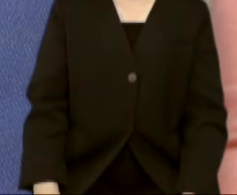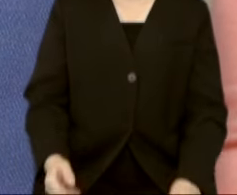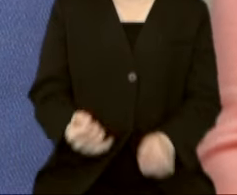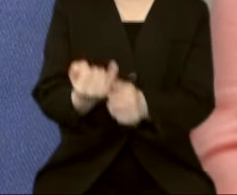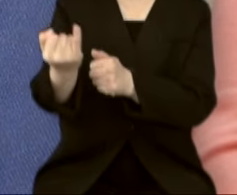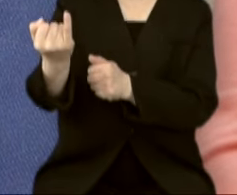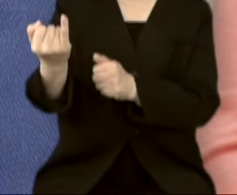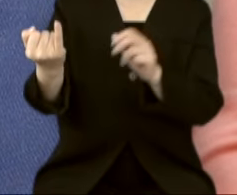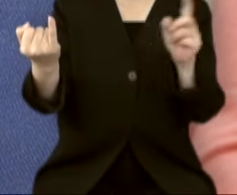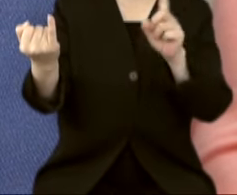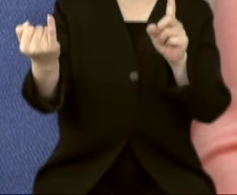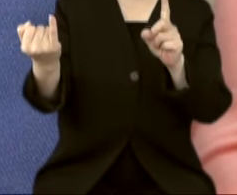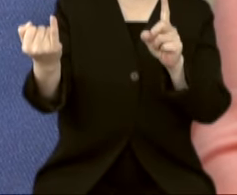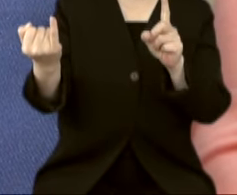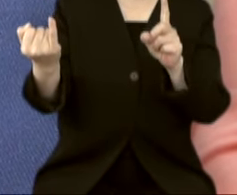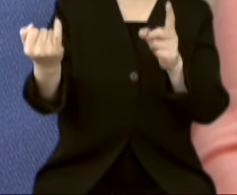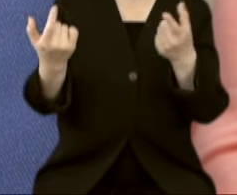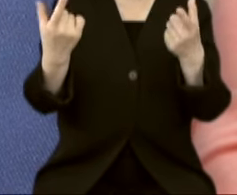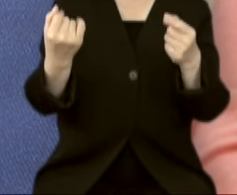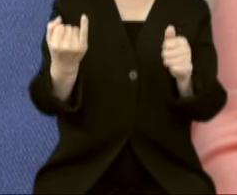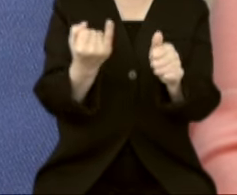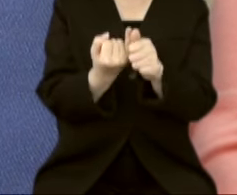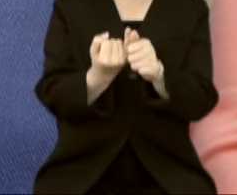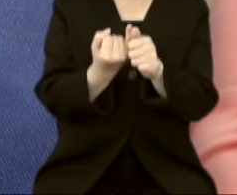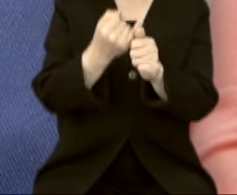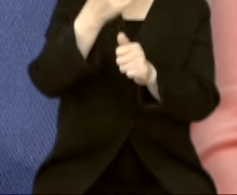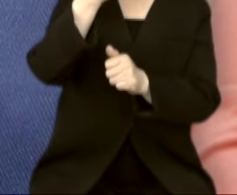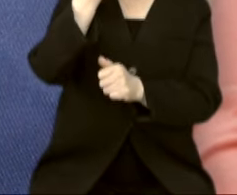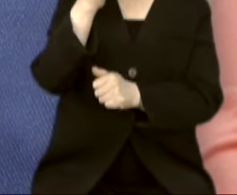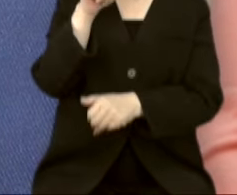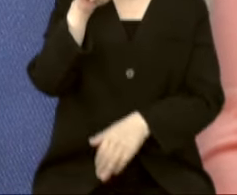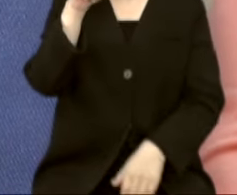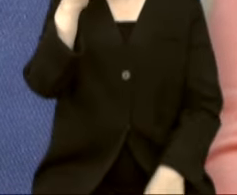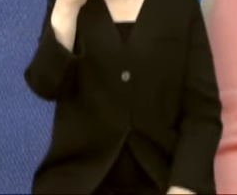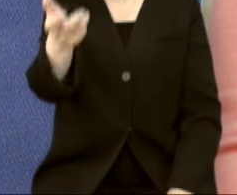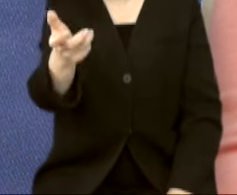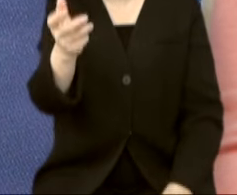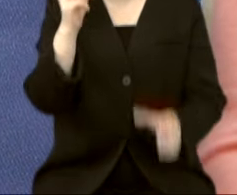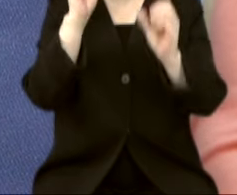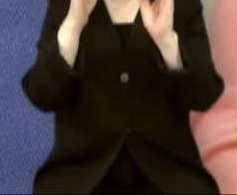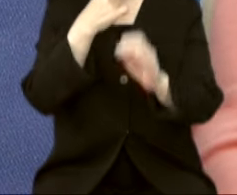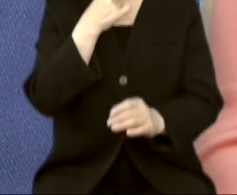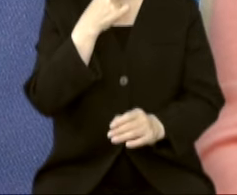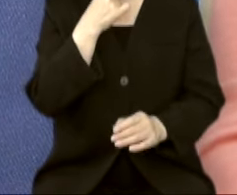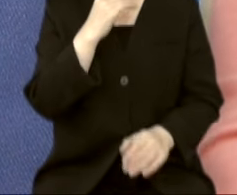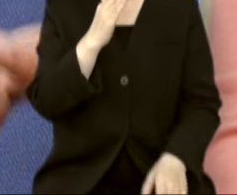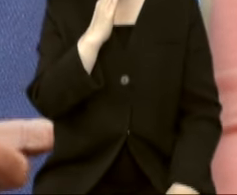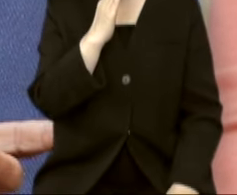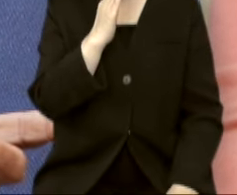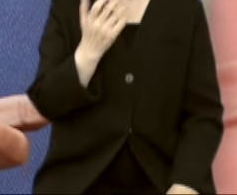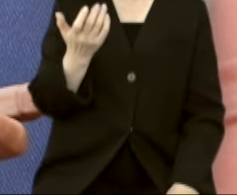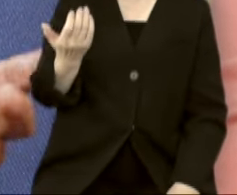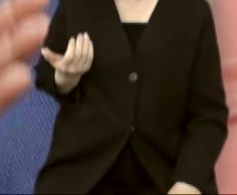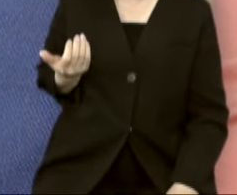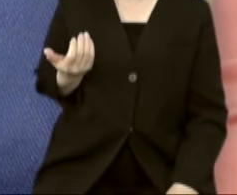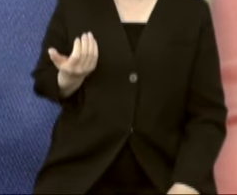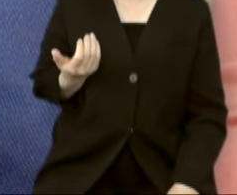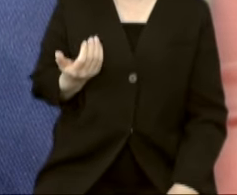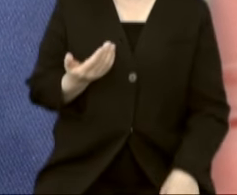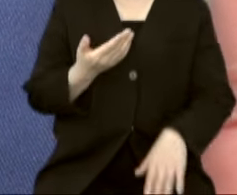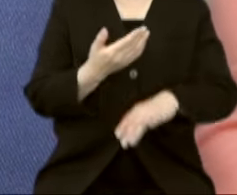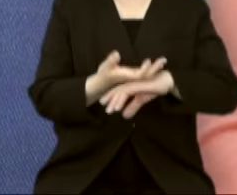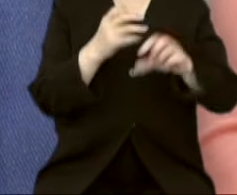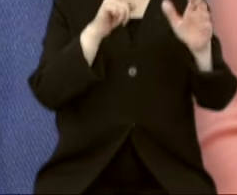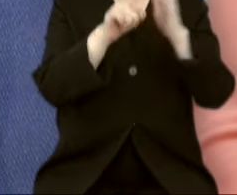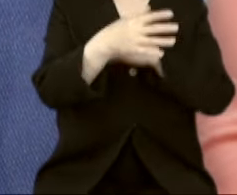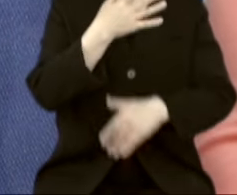우리 집사람은 저같이 결혼하고 인도에 가서 선교하려고 할 때는 그 전에 다른 나라에